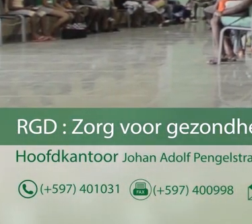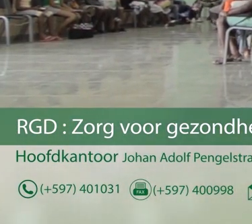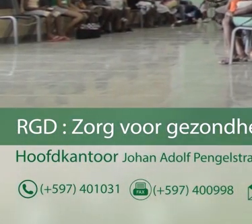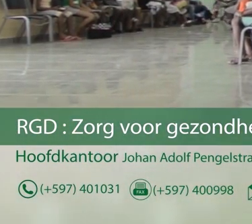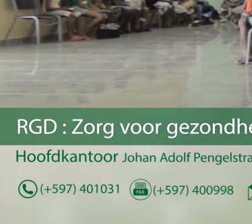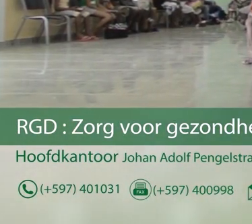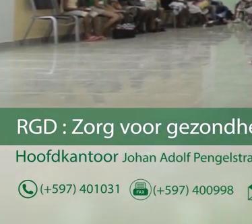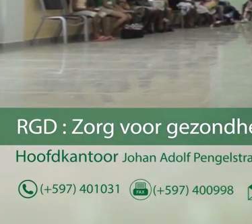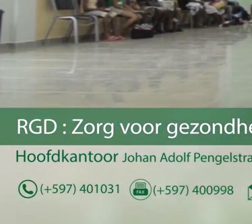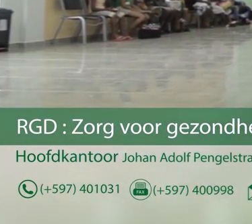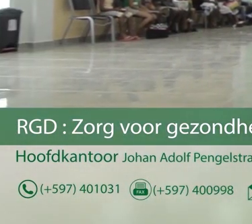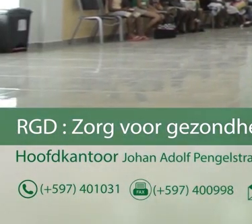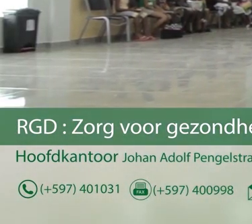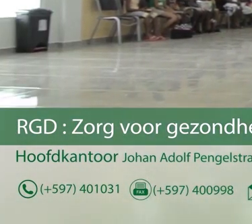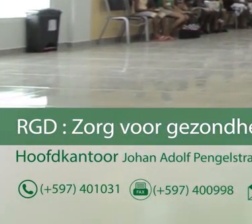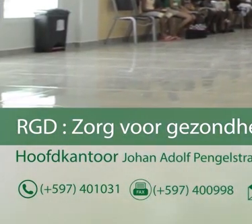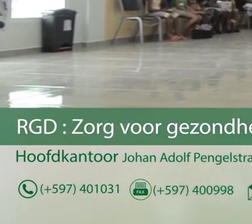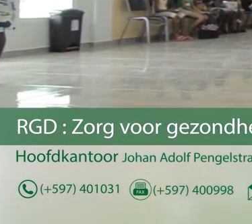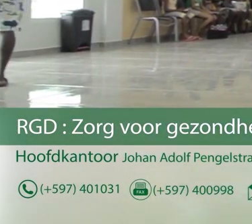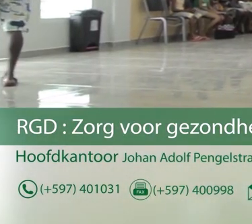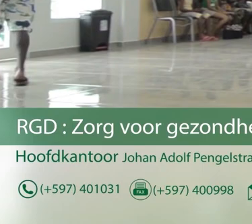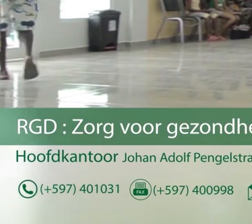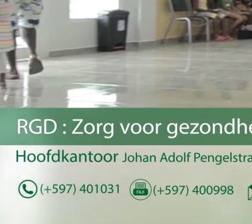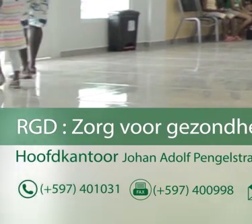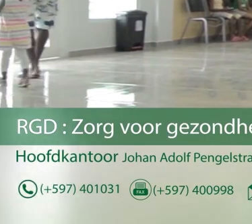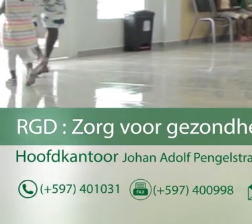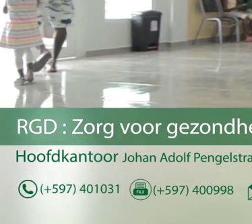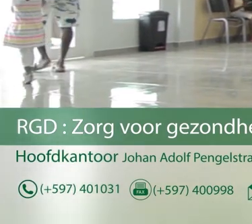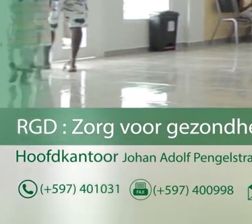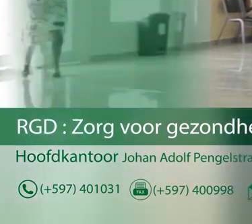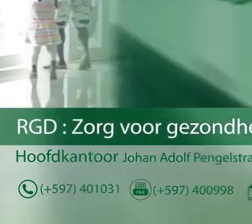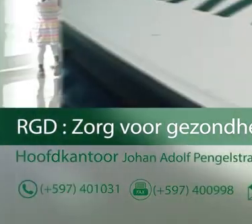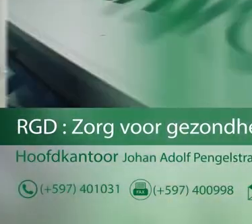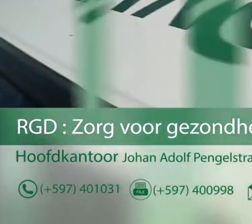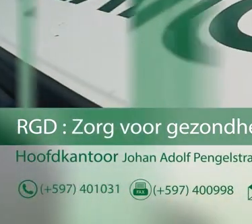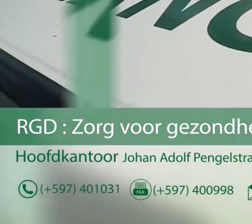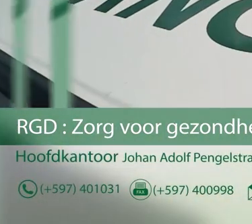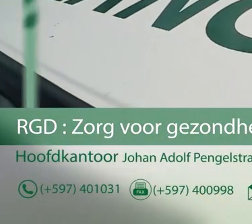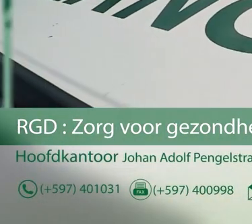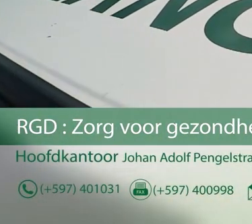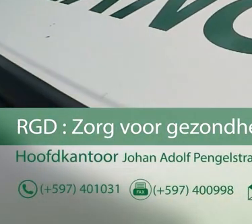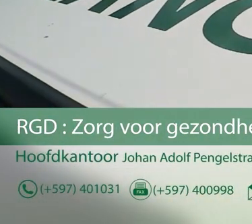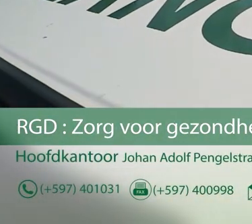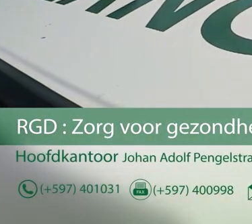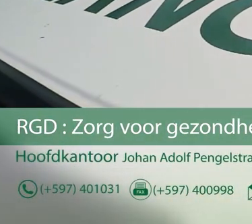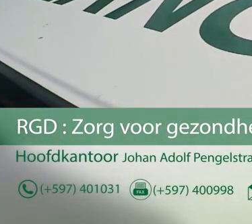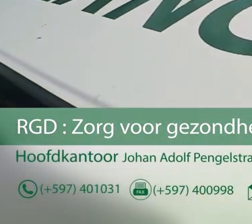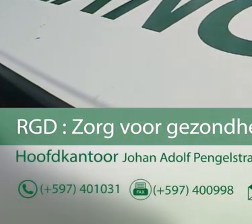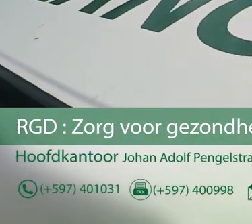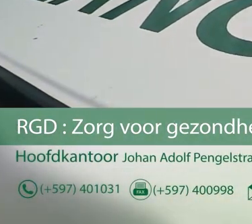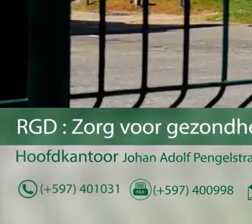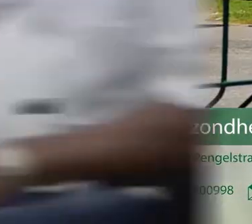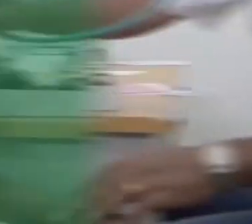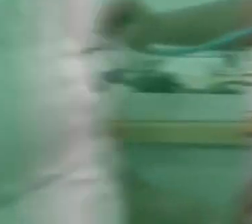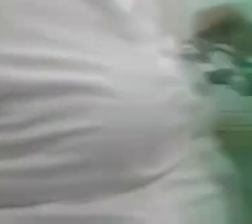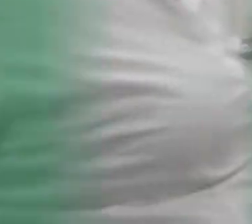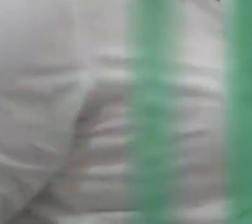Waar je open verzekert, onze artsen zijn altijd klaar. RGD is